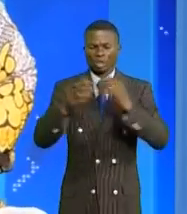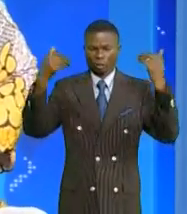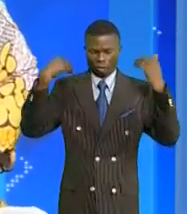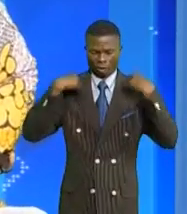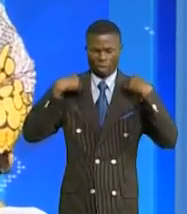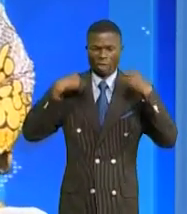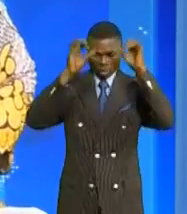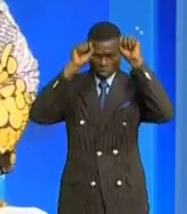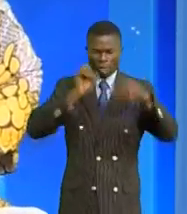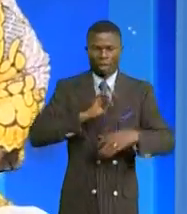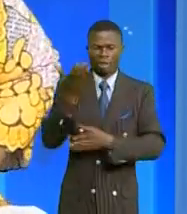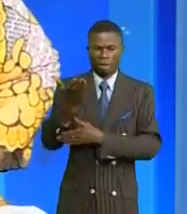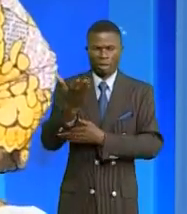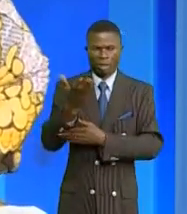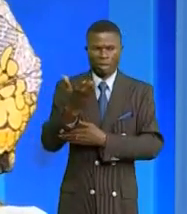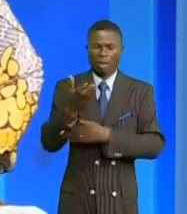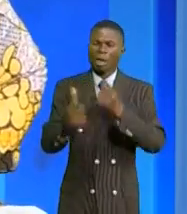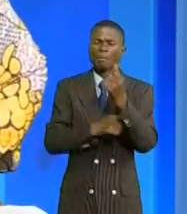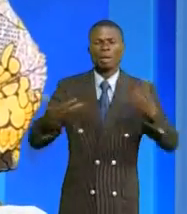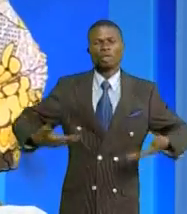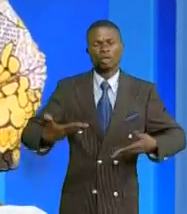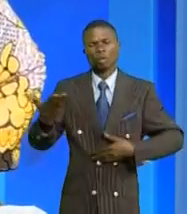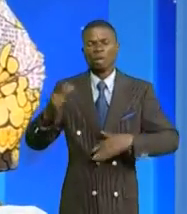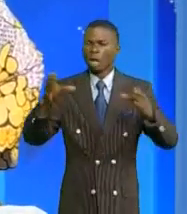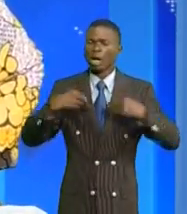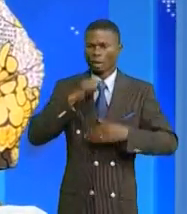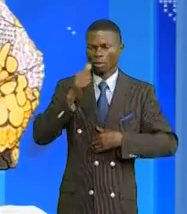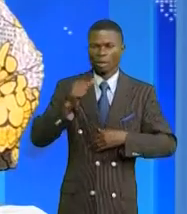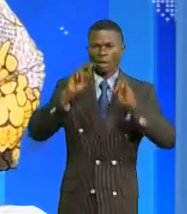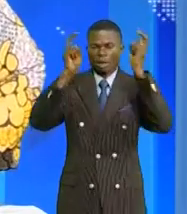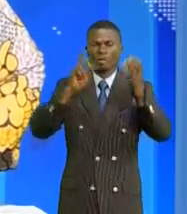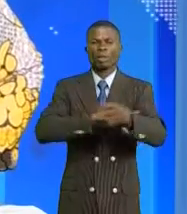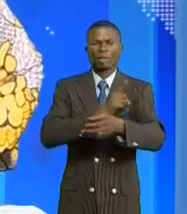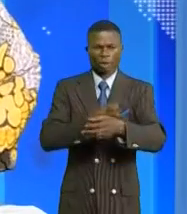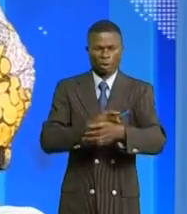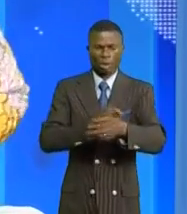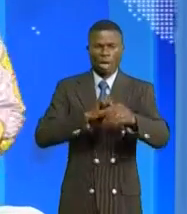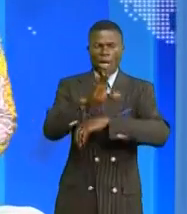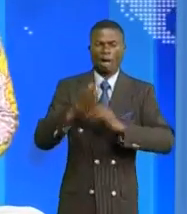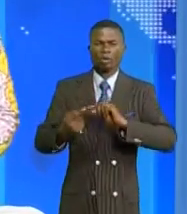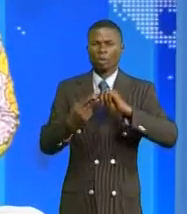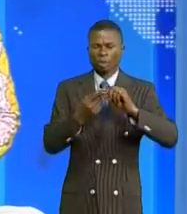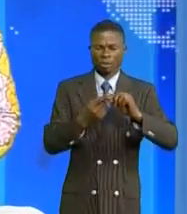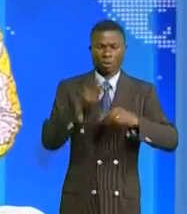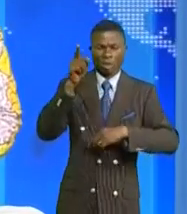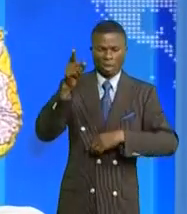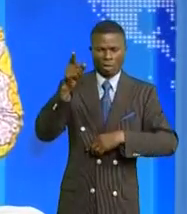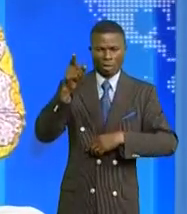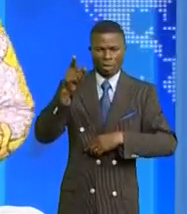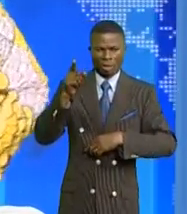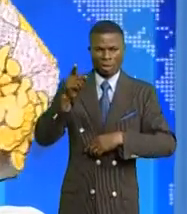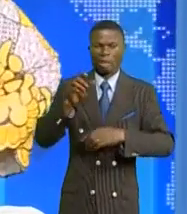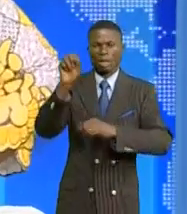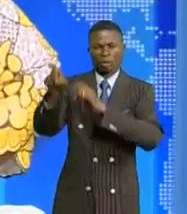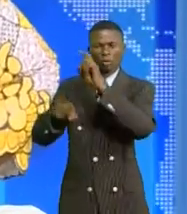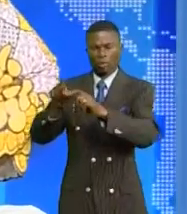l'État est-il apprécié ou pas par la population de Goma? Et bien notre envoyé spécial Blaise Boukou-Kessanda a